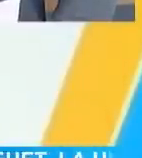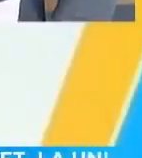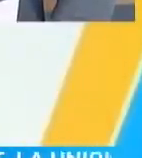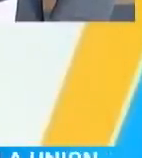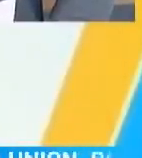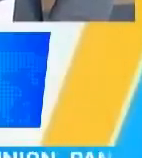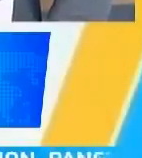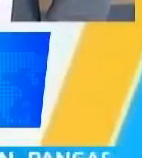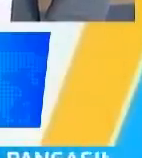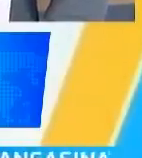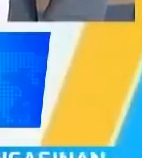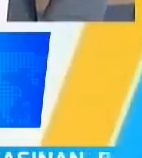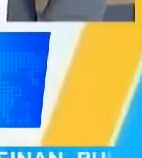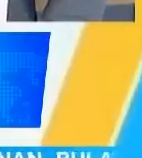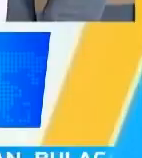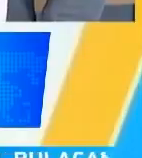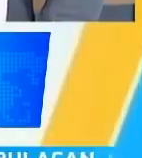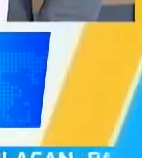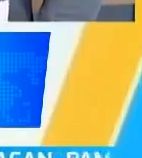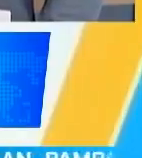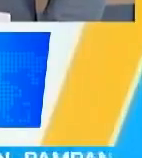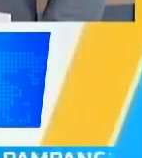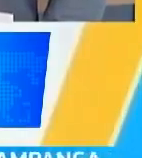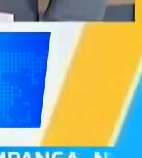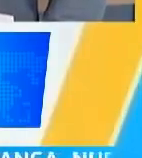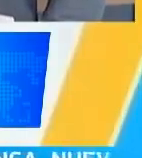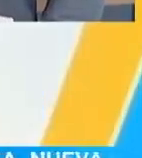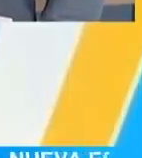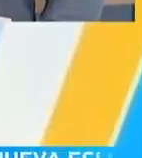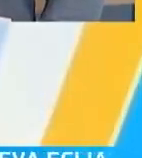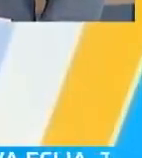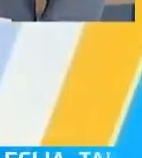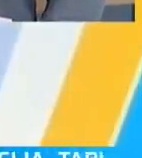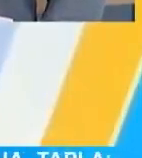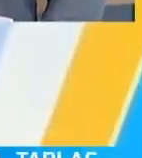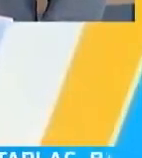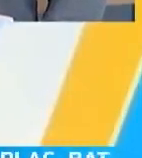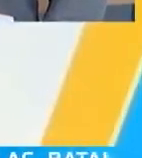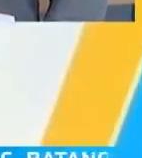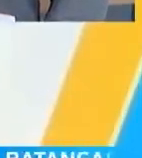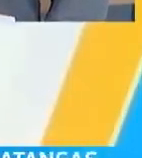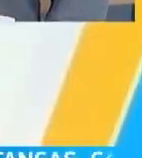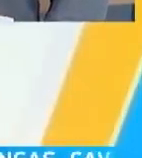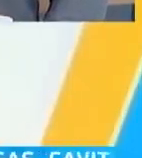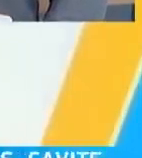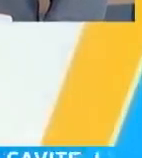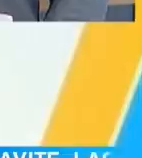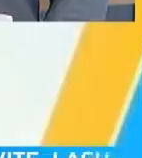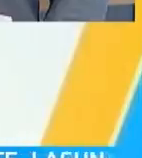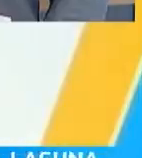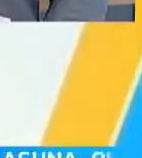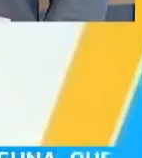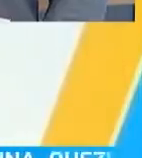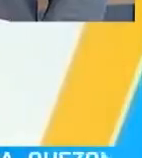Magandang tanghali po. Oras na para sa maiinit na balita. Hindi maayos na sistema, atrasadong pamimigay ng payout at may